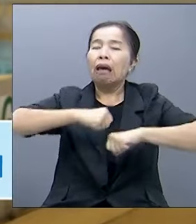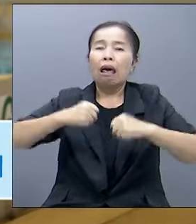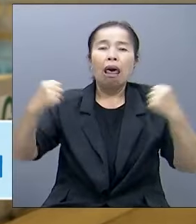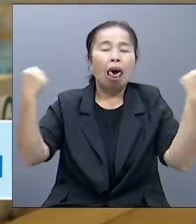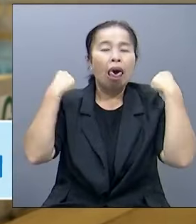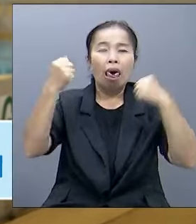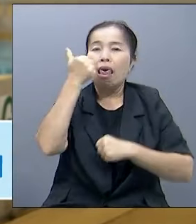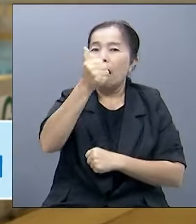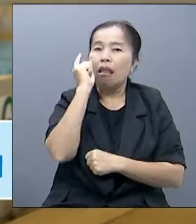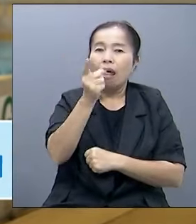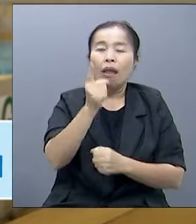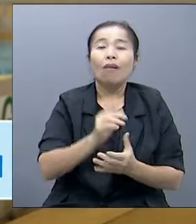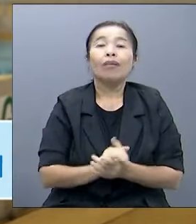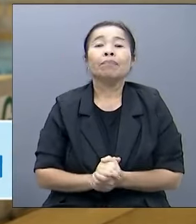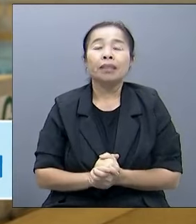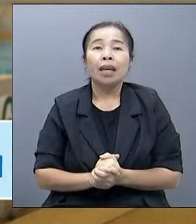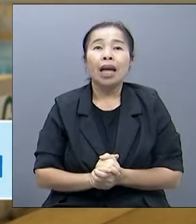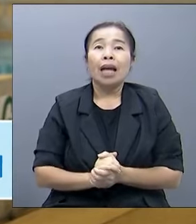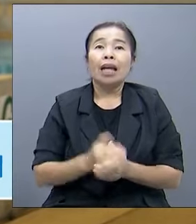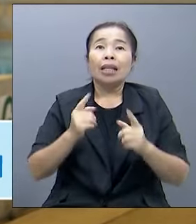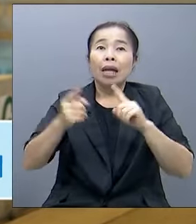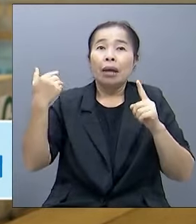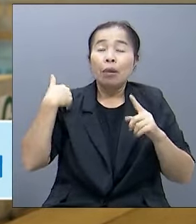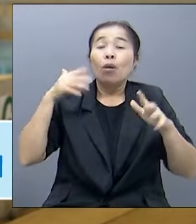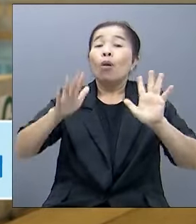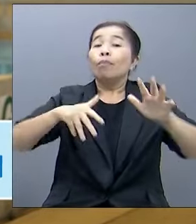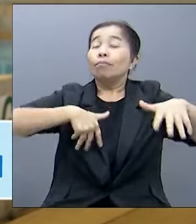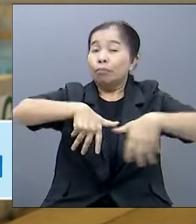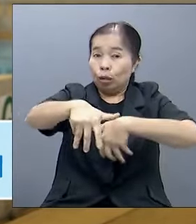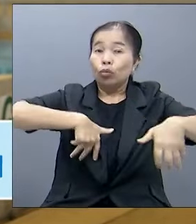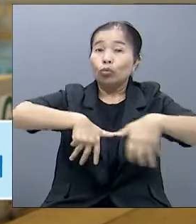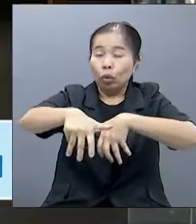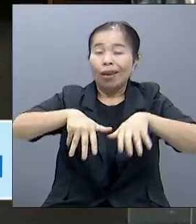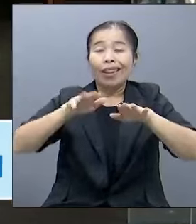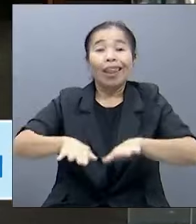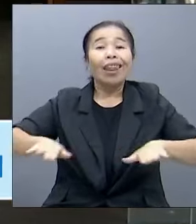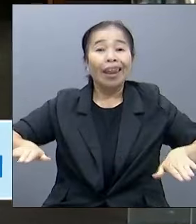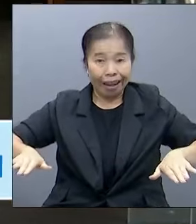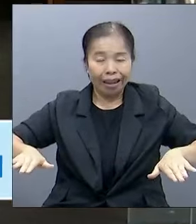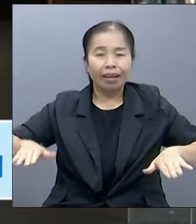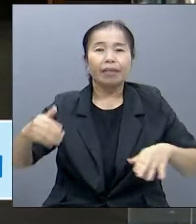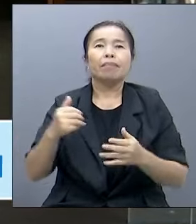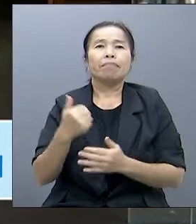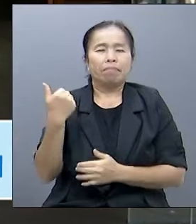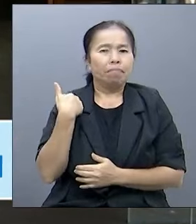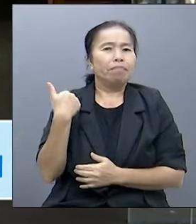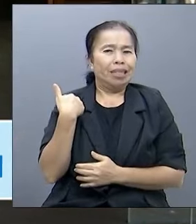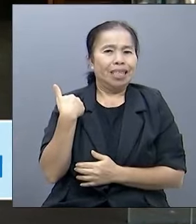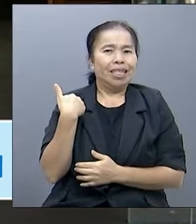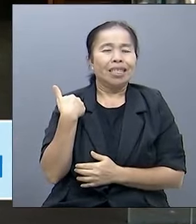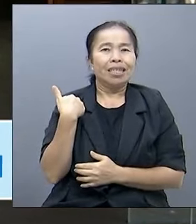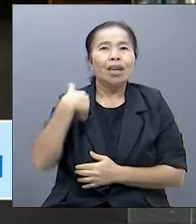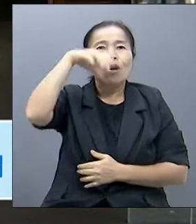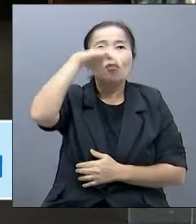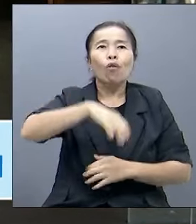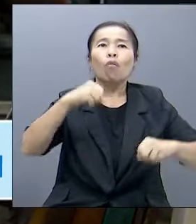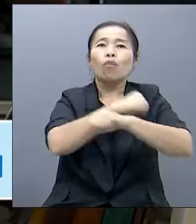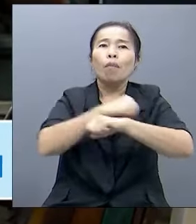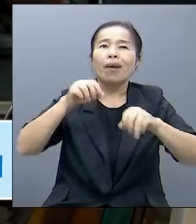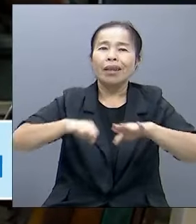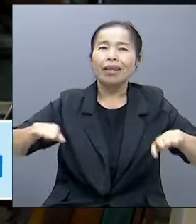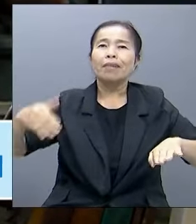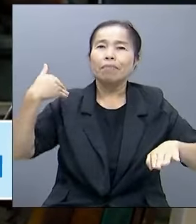ำหรับฟิตเนสโดยปกติก็สำหรับประชาชนทั่วไปสำหรับเด็กทั่วไปอันนี้ก็รองรับได้อย่างดี